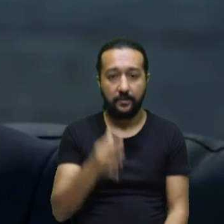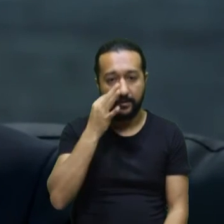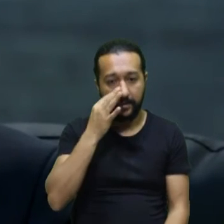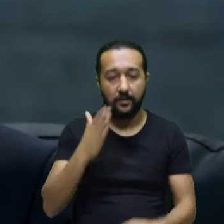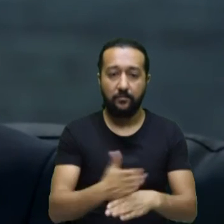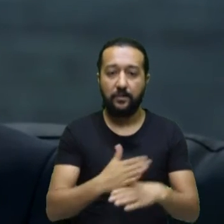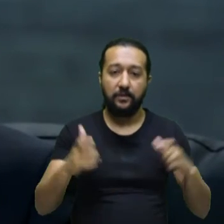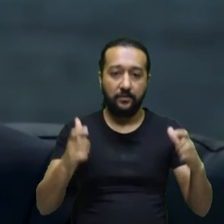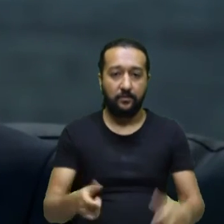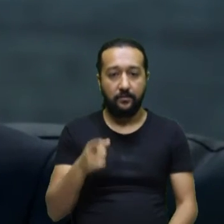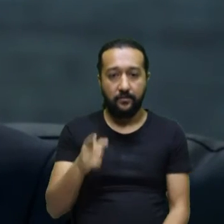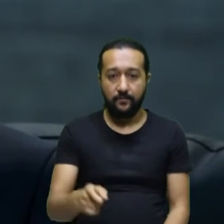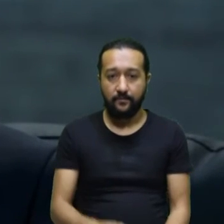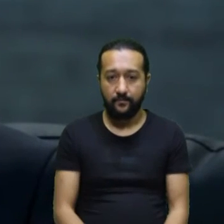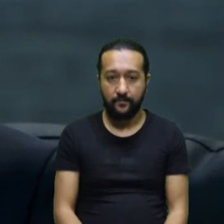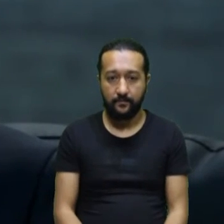Can pazarı.